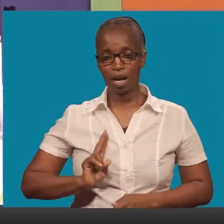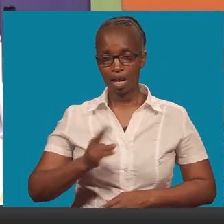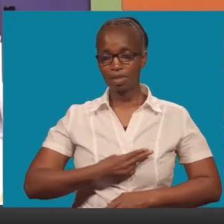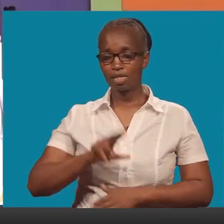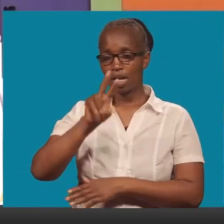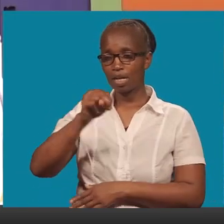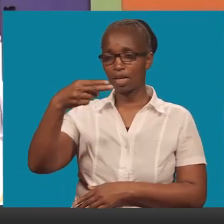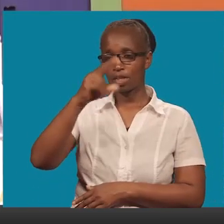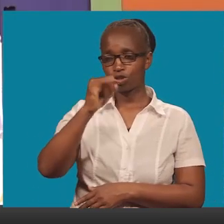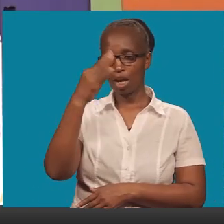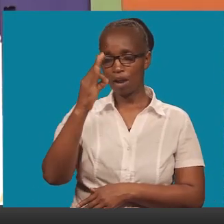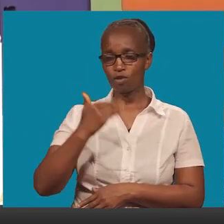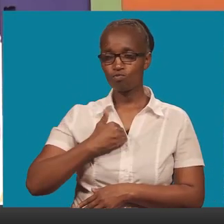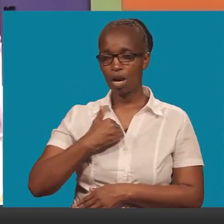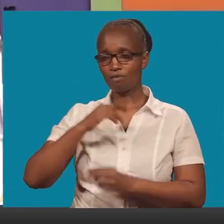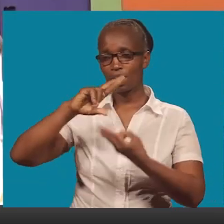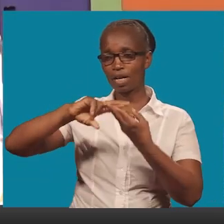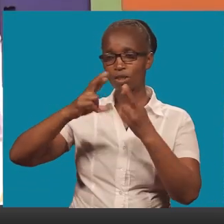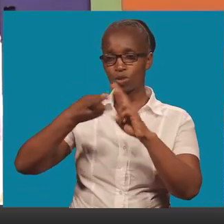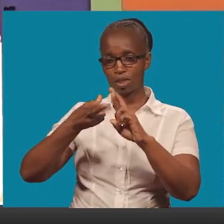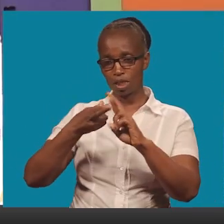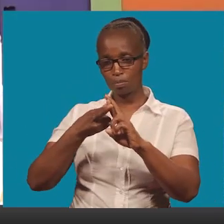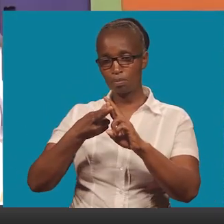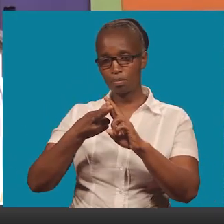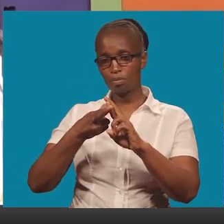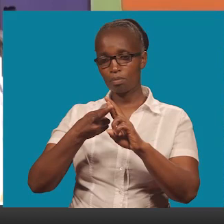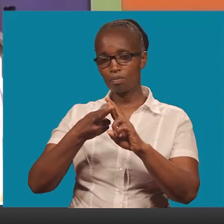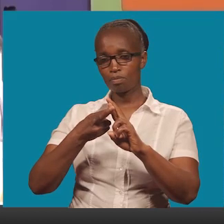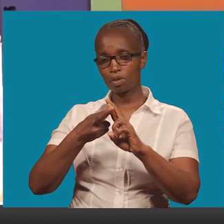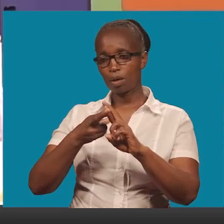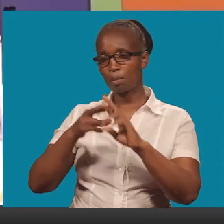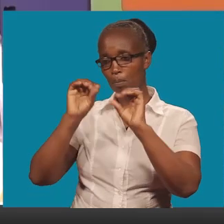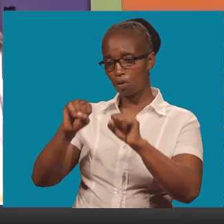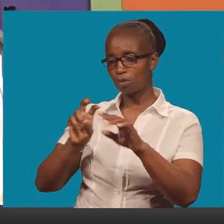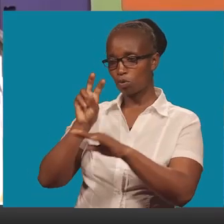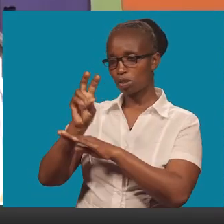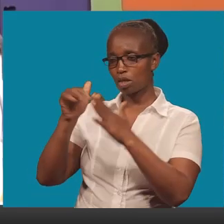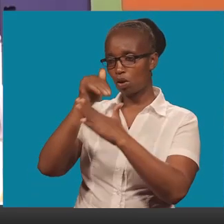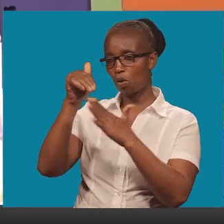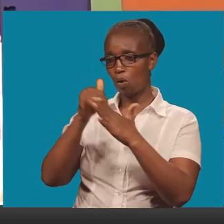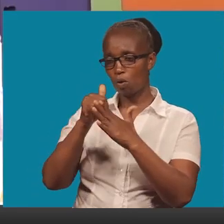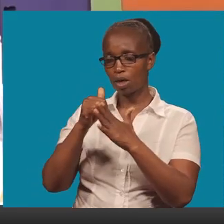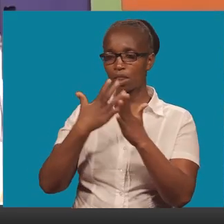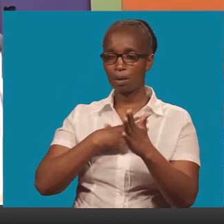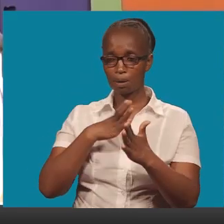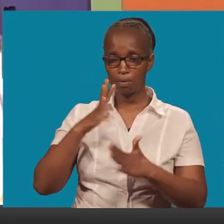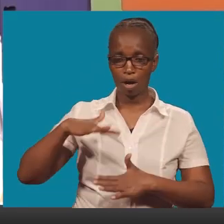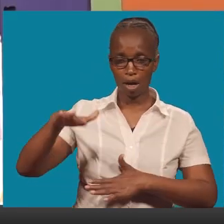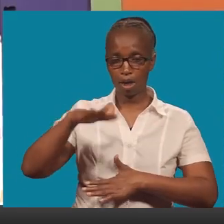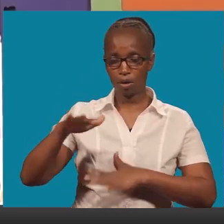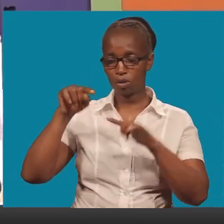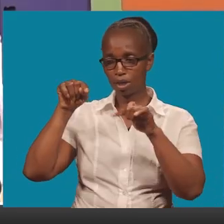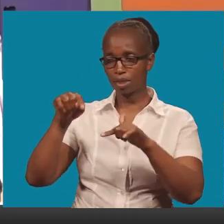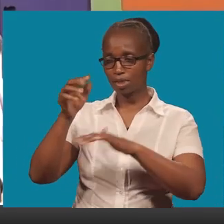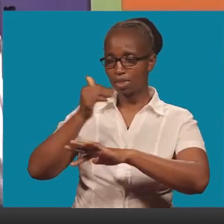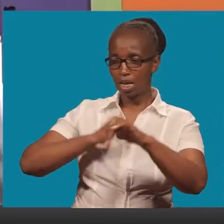As NHIF, we have a cordial relationship with healthcare providers, as you can see. They are all here with us. And the main purpose of